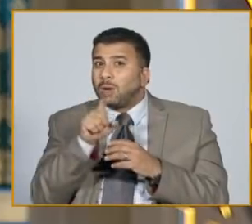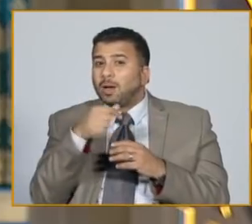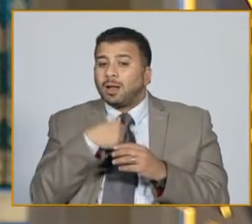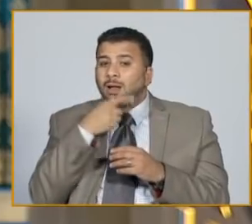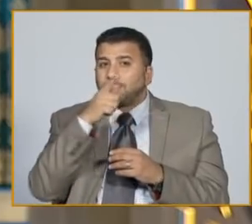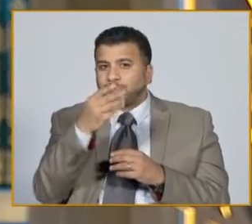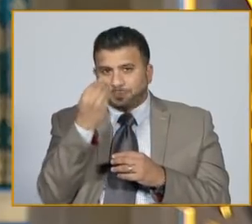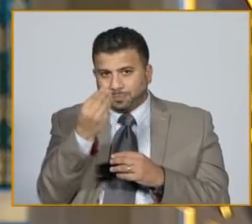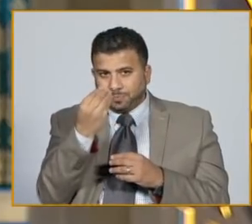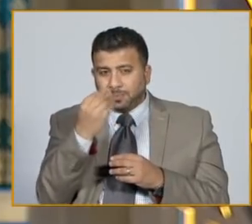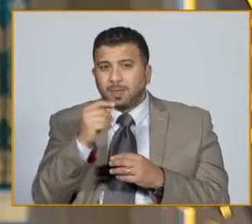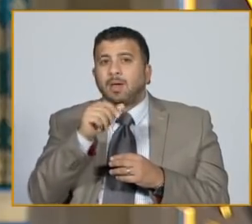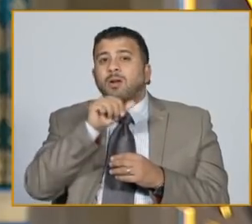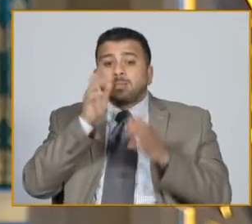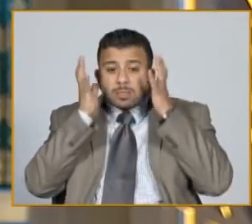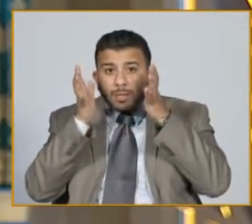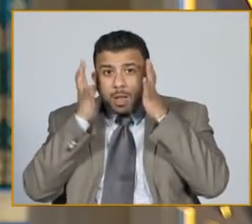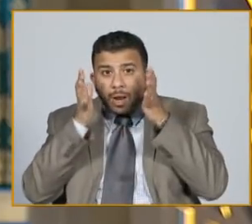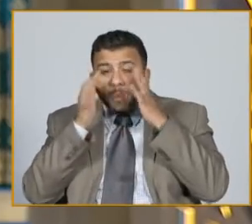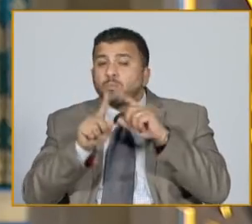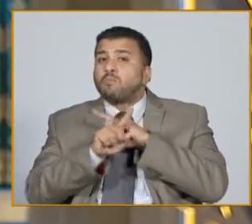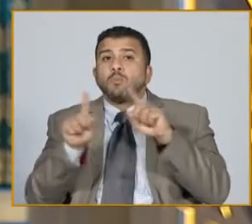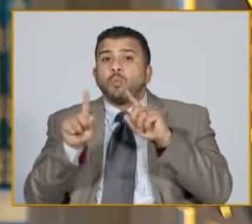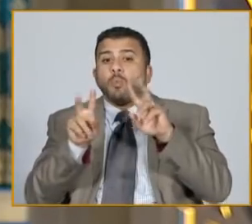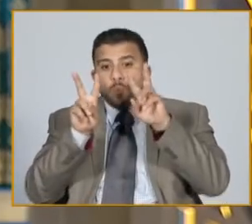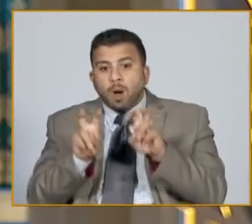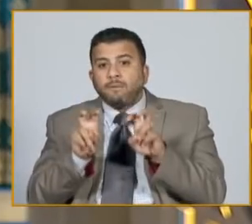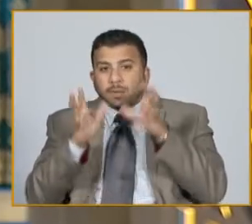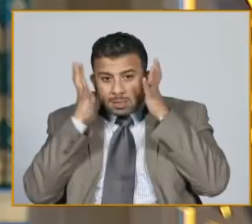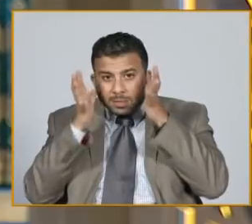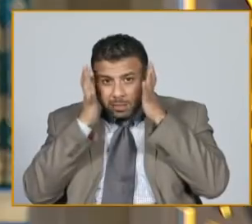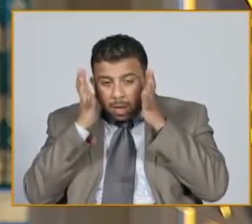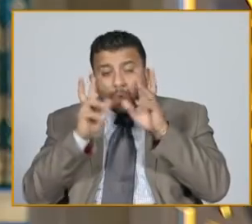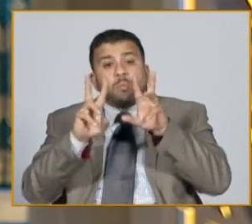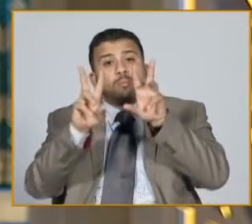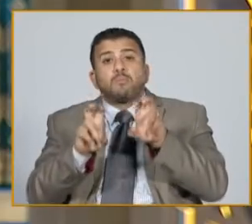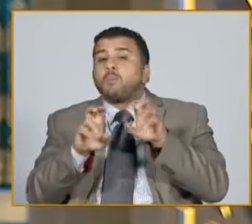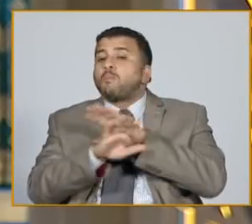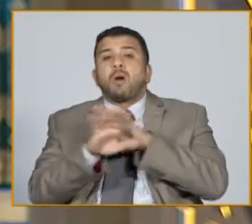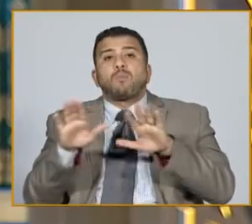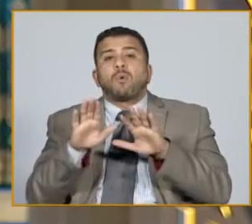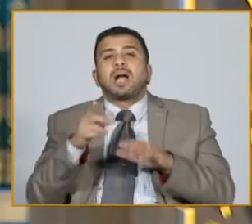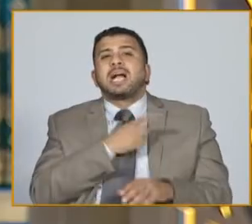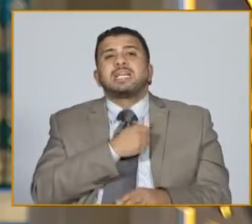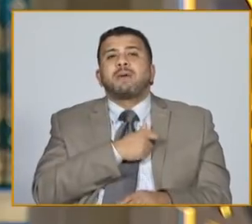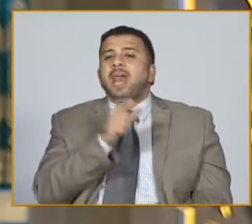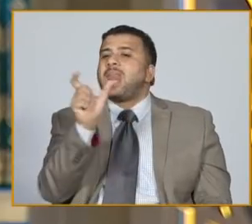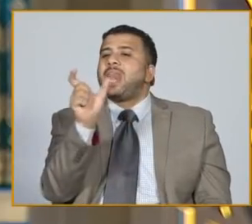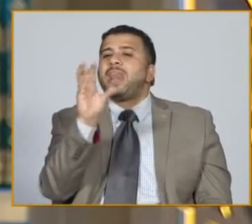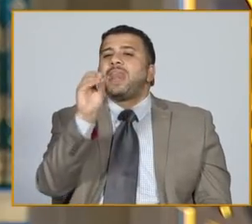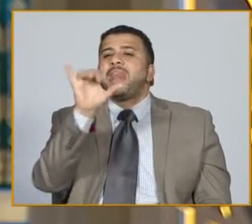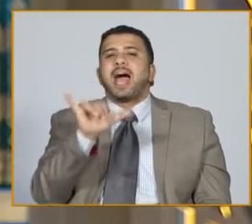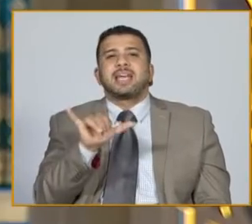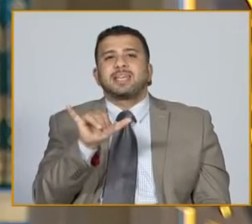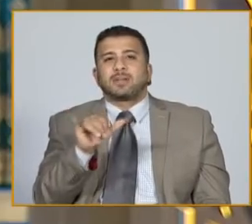نهى عن خمسة أوقات يصلى فيها النفل المطلق، يصلى فيها النفل المطلق. هذه الأوقات ثلاثة